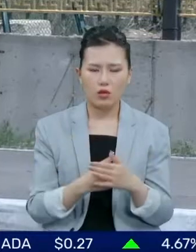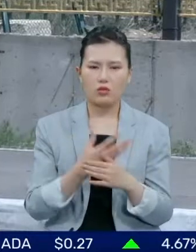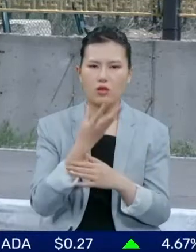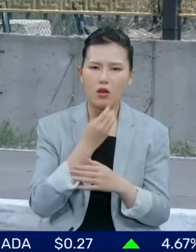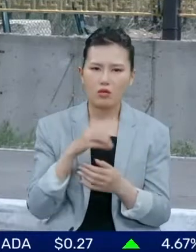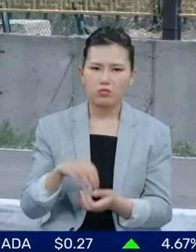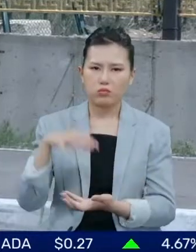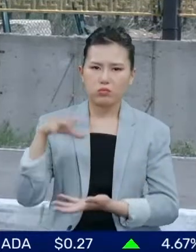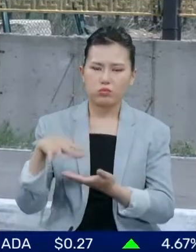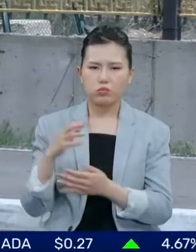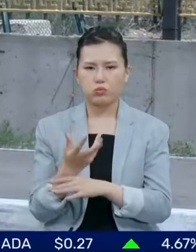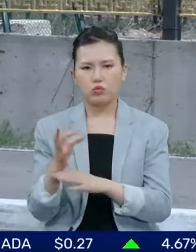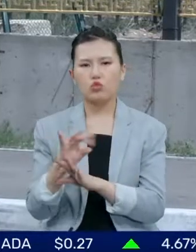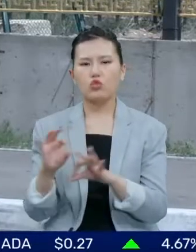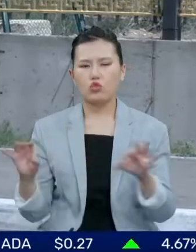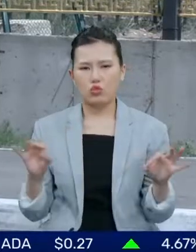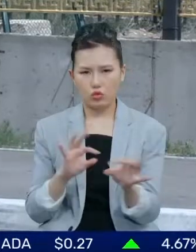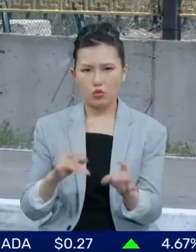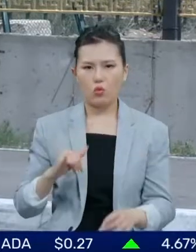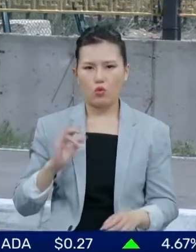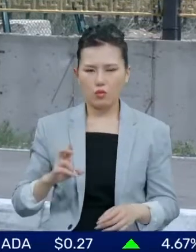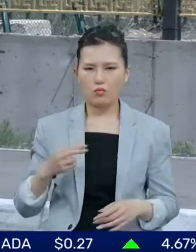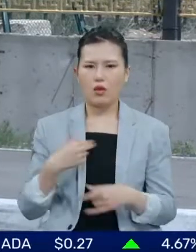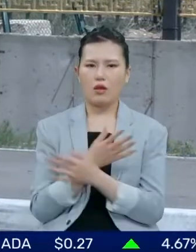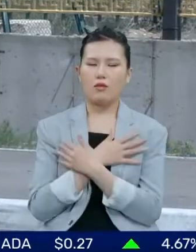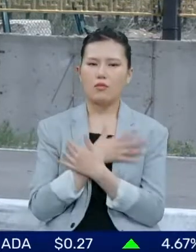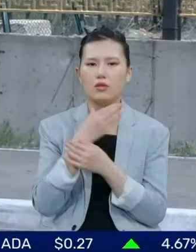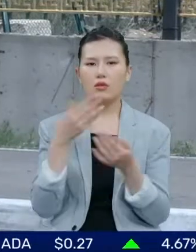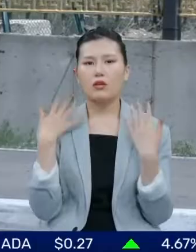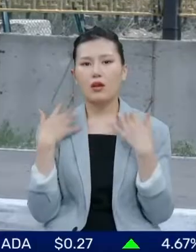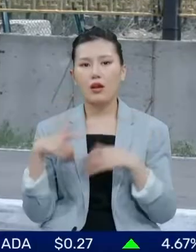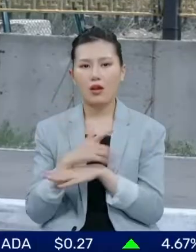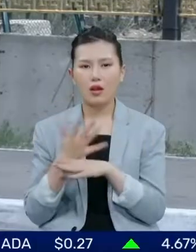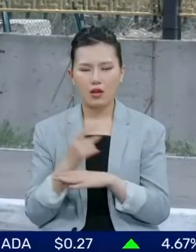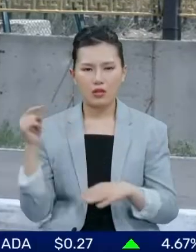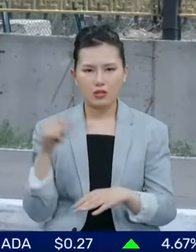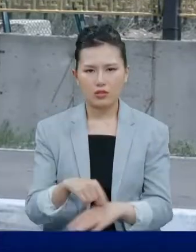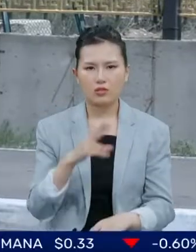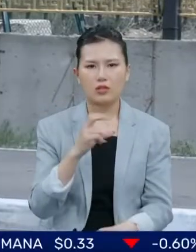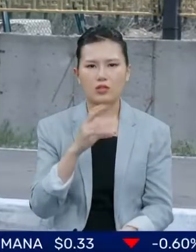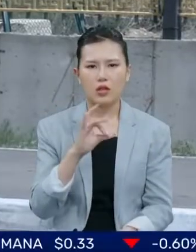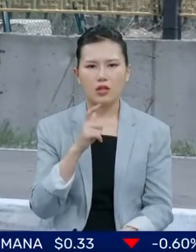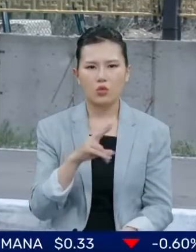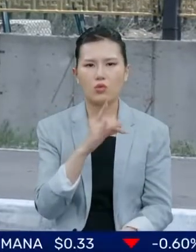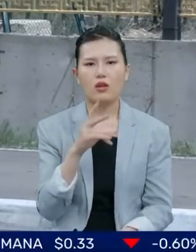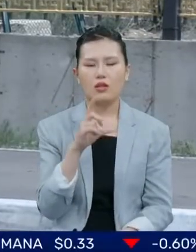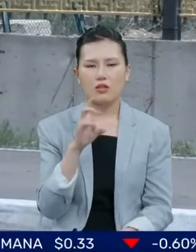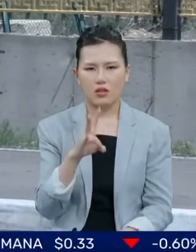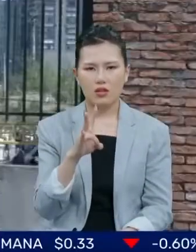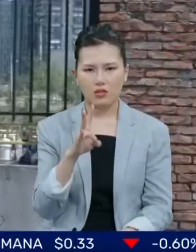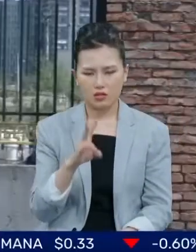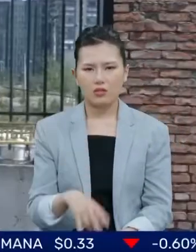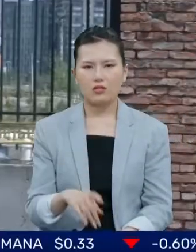хотын иргэдийн амралт чөлөөт цагаа өнгөрүүлэх боломжтой. Цөөх хэдэн газруудын нэг болох үндэсний цэцэрлэгт хүрээлэн нийтдээ 1.8 тэрбум